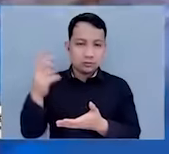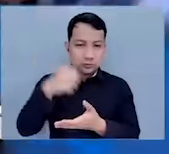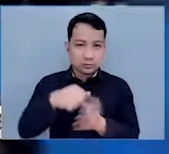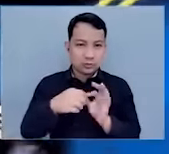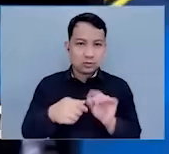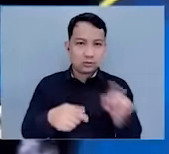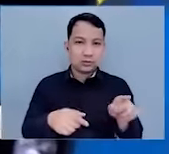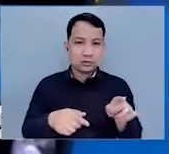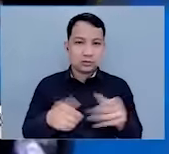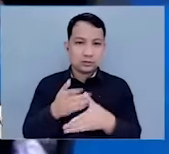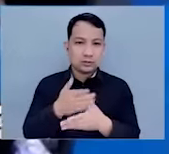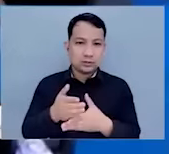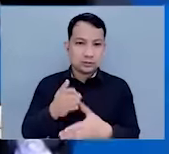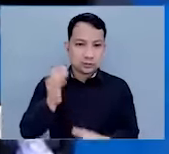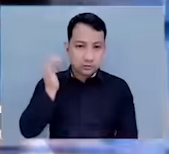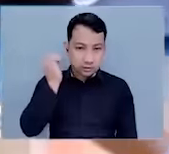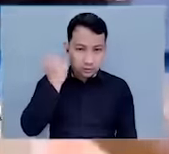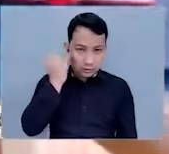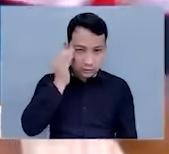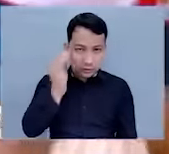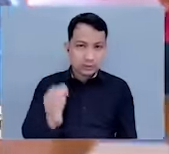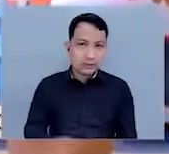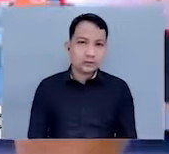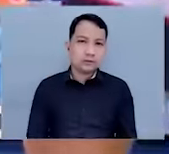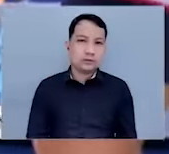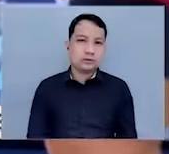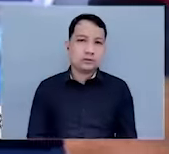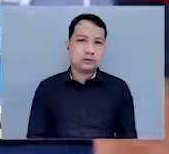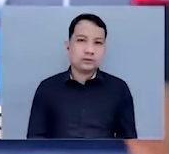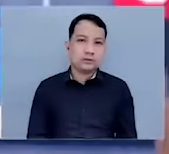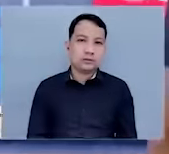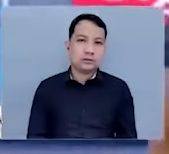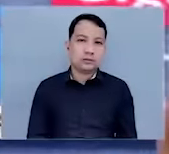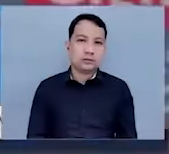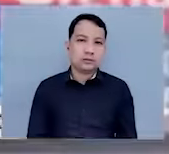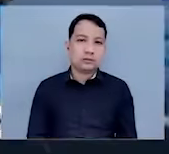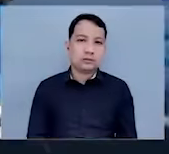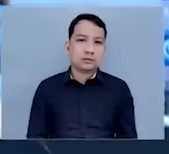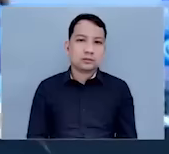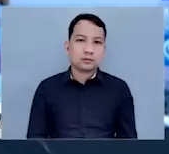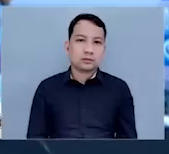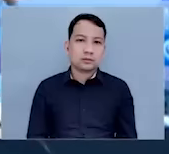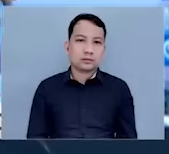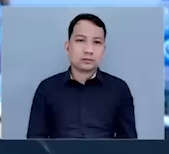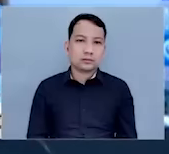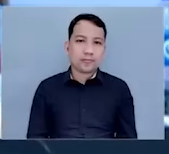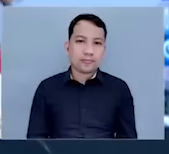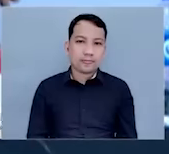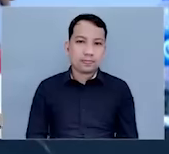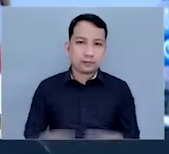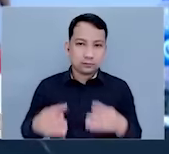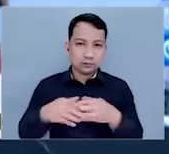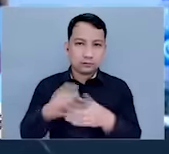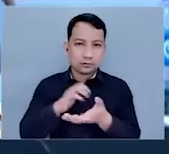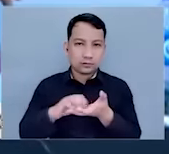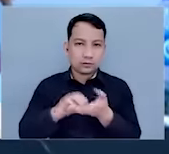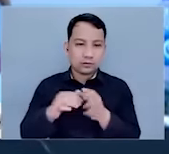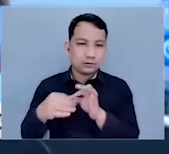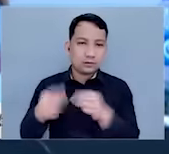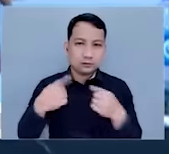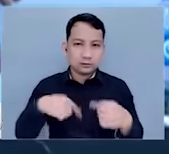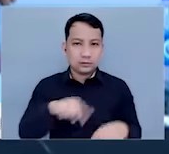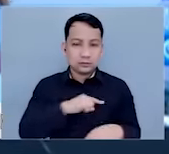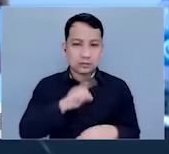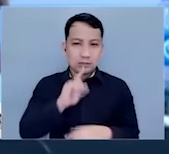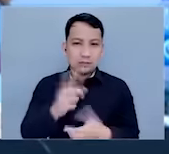ni June Mar Fajardo. Of course, I'm happy. We just played as a team. We played as a unit. Everybody works in practice and